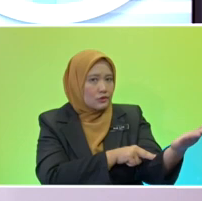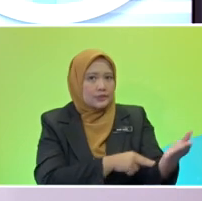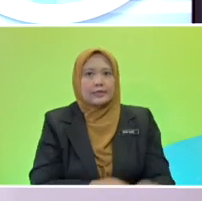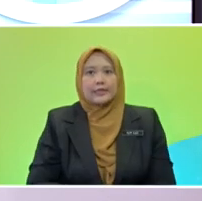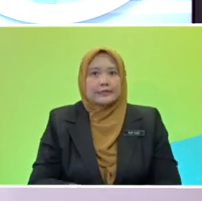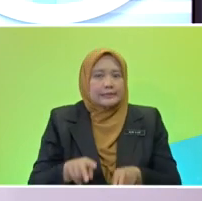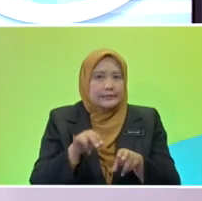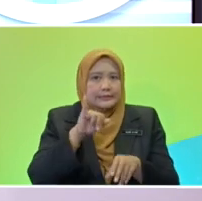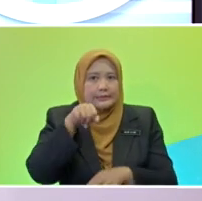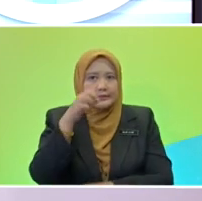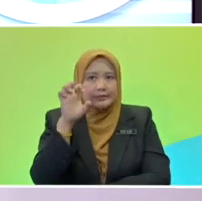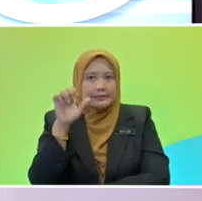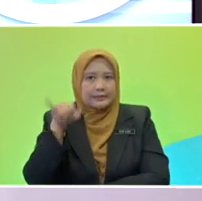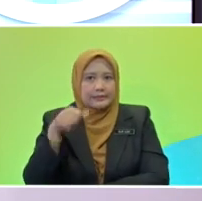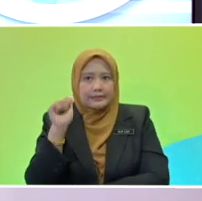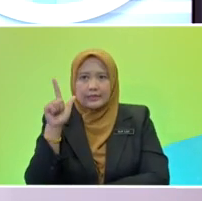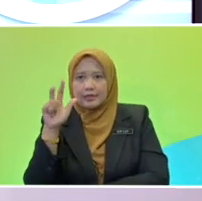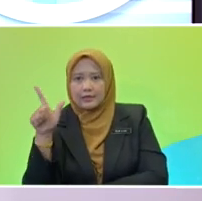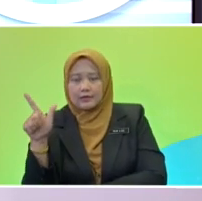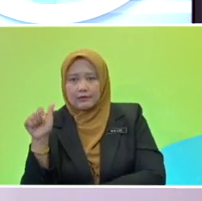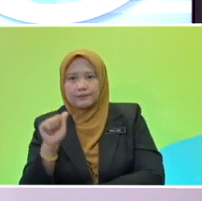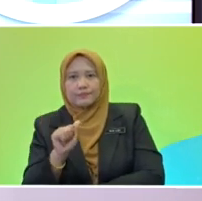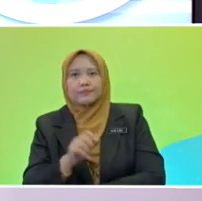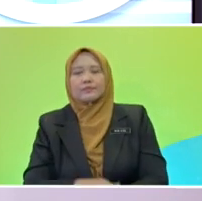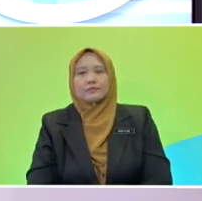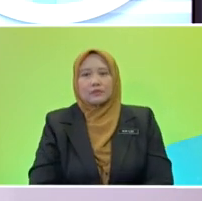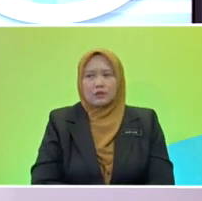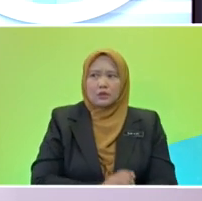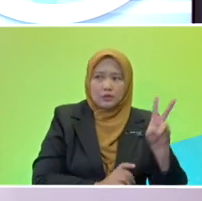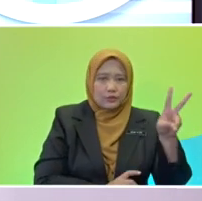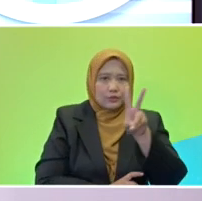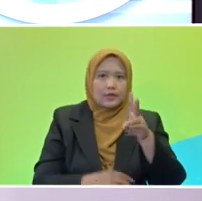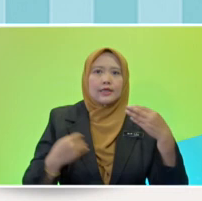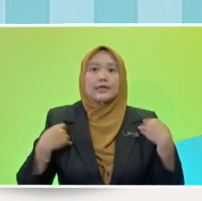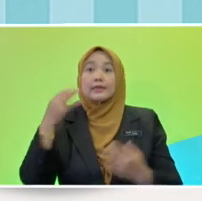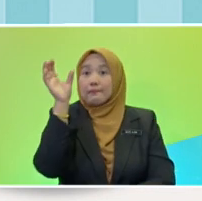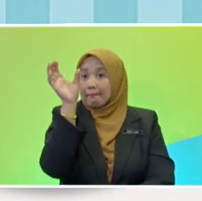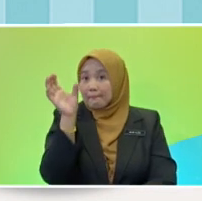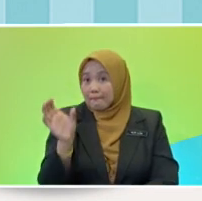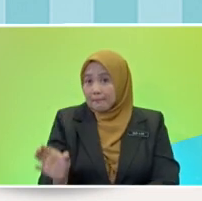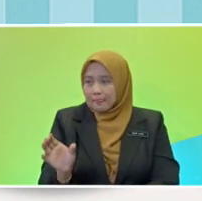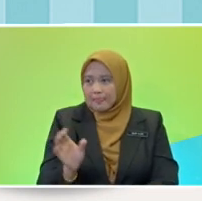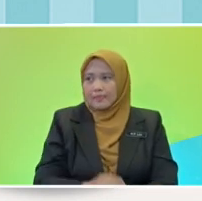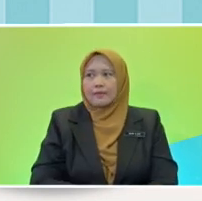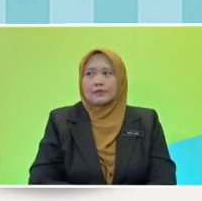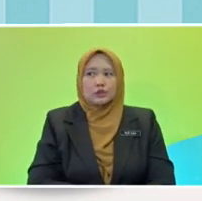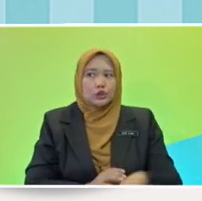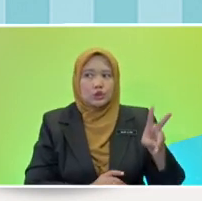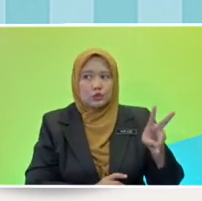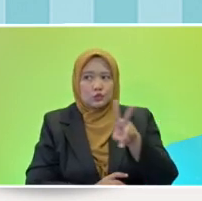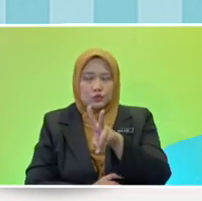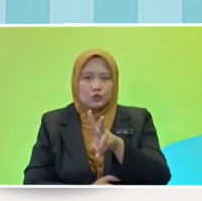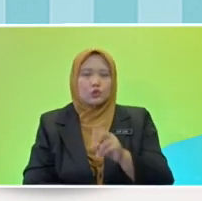kedua-dua ini mempunyai batang batang bagi pokok bagus dan pokok bunga